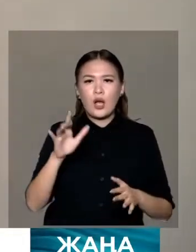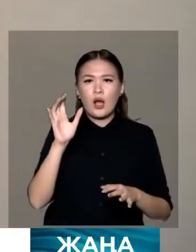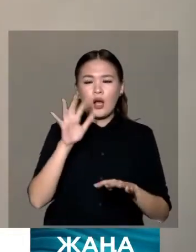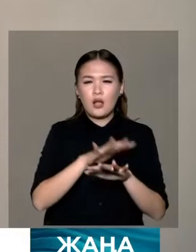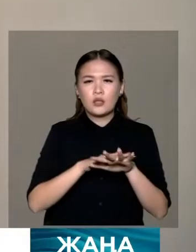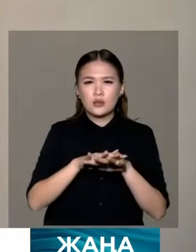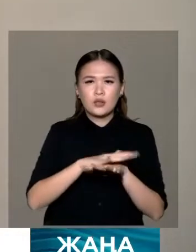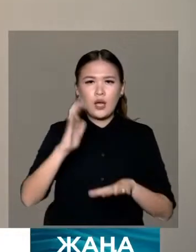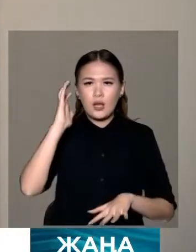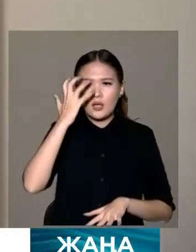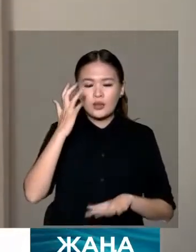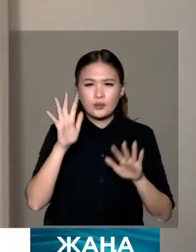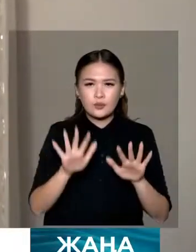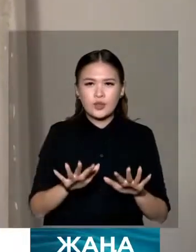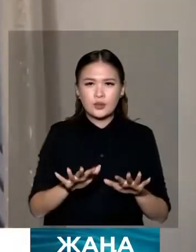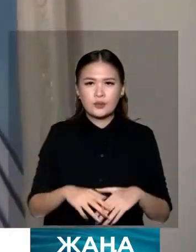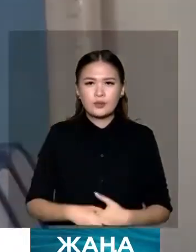қара шаңырағына айналды.